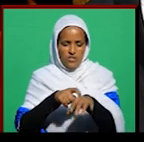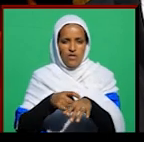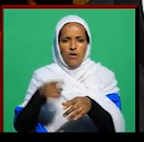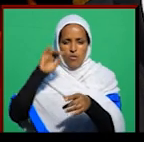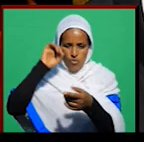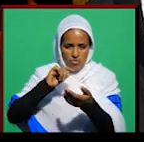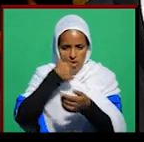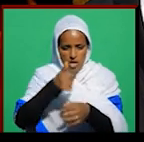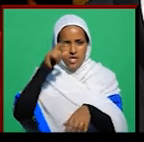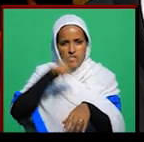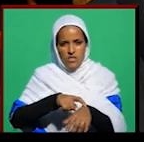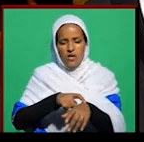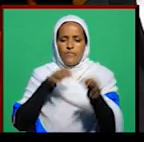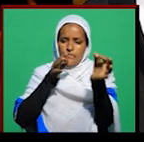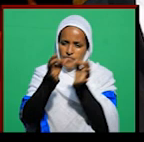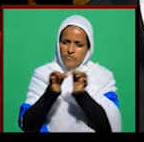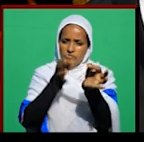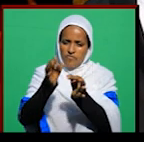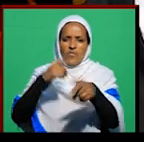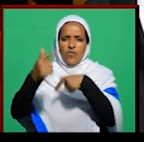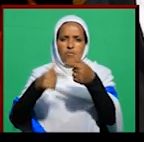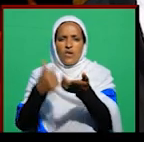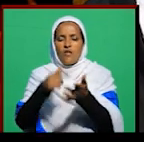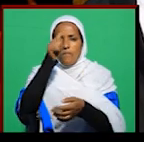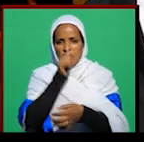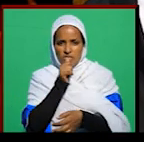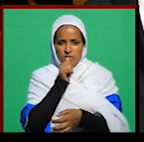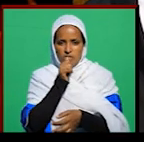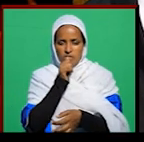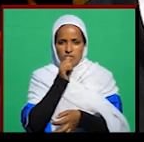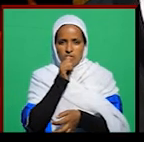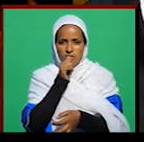ጊዜ እየገለጸው እያሳወቀው እያስረዳው ነው የሚሄደው። ይህንን ምስጢረ